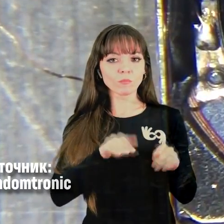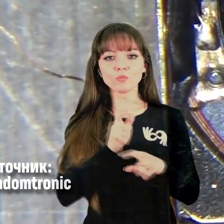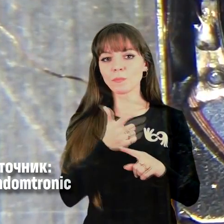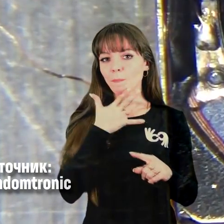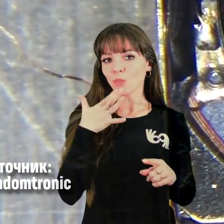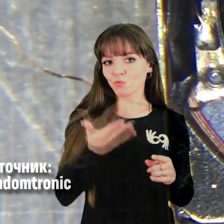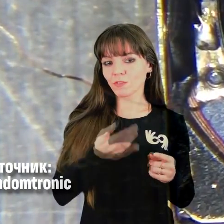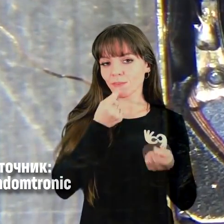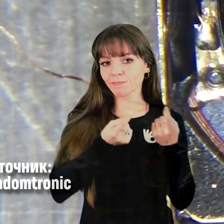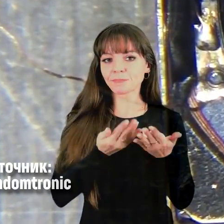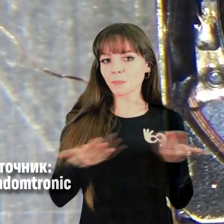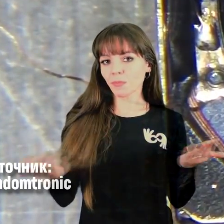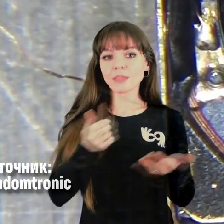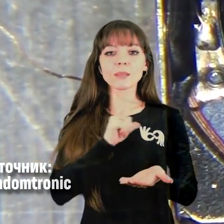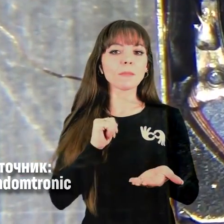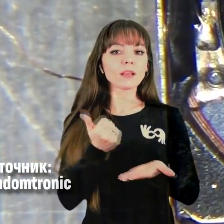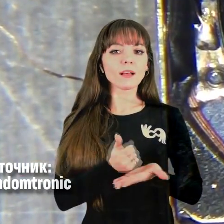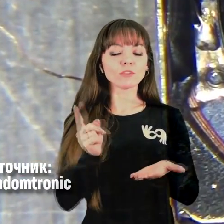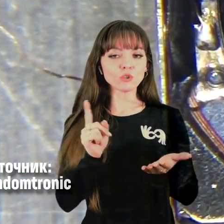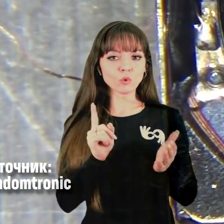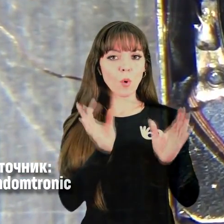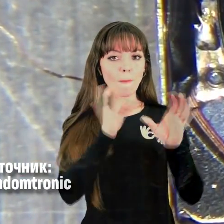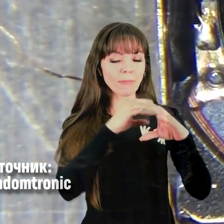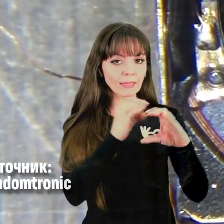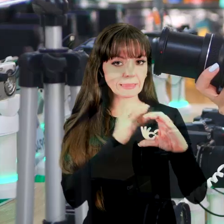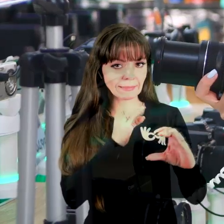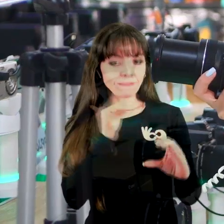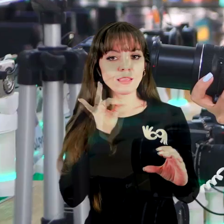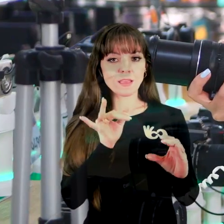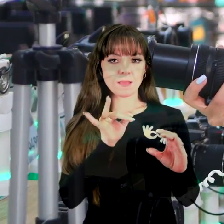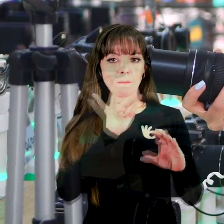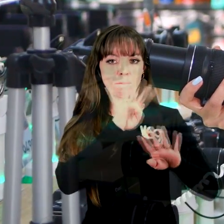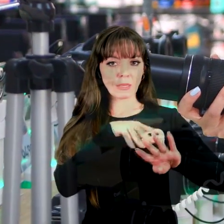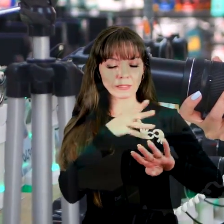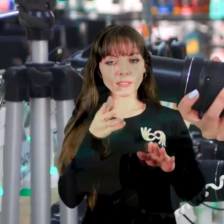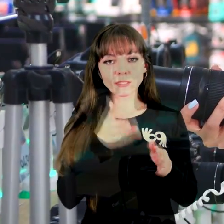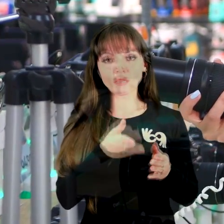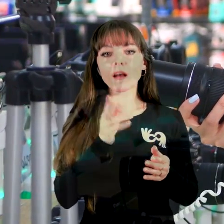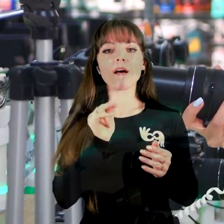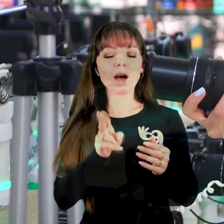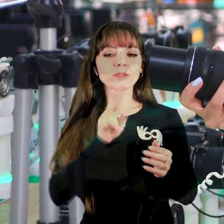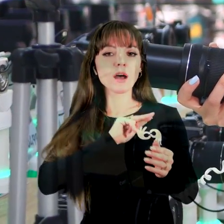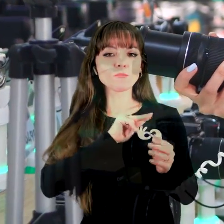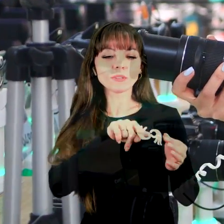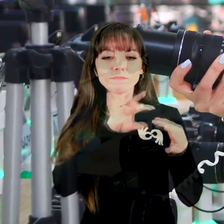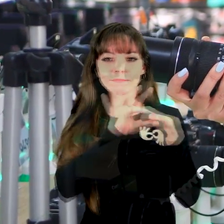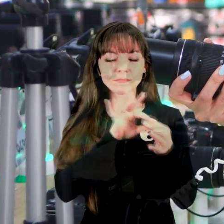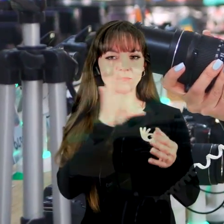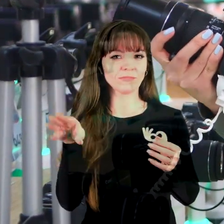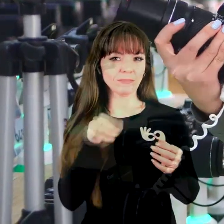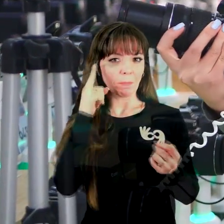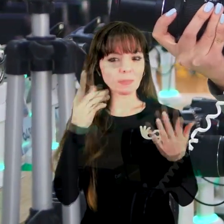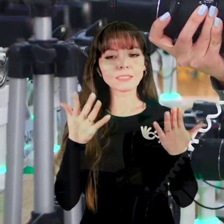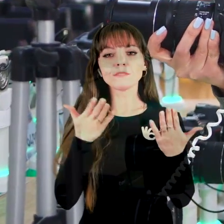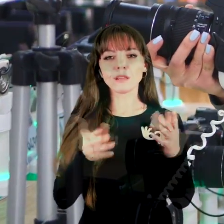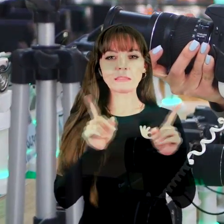целое множество компонентов. Главное из них – объектив и матрица. Как работает такая связка, все мы приблизительно понимаем. Воображаем,